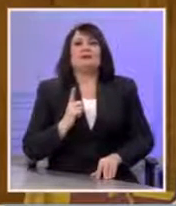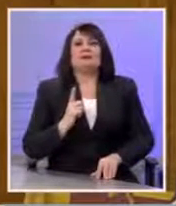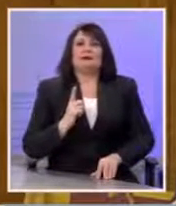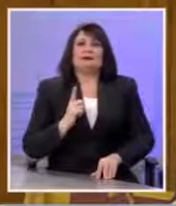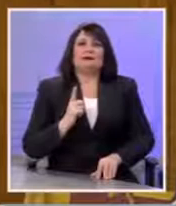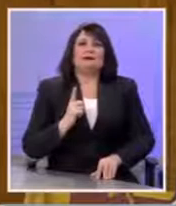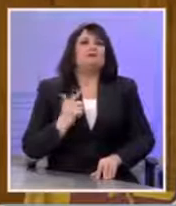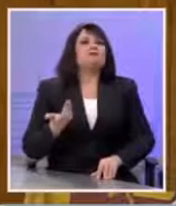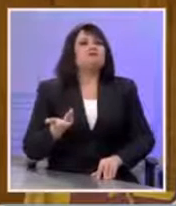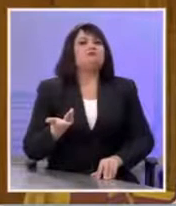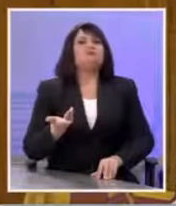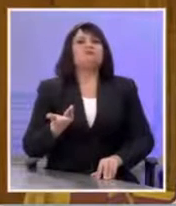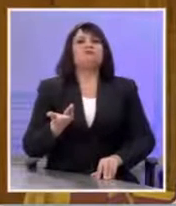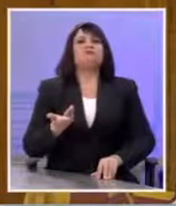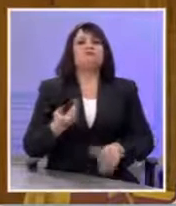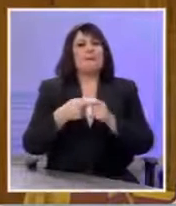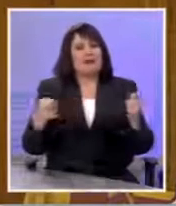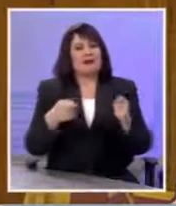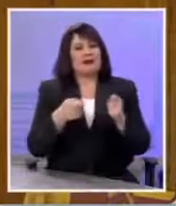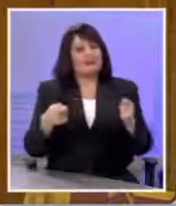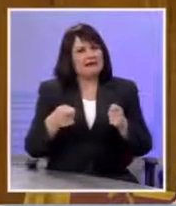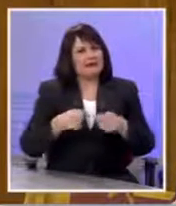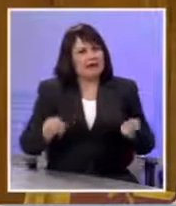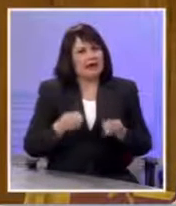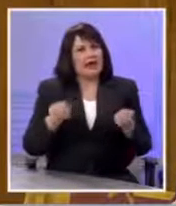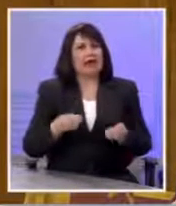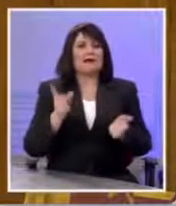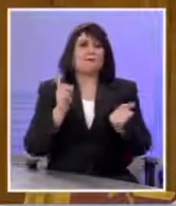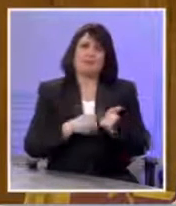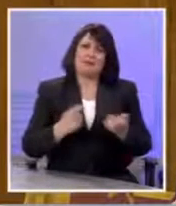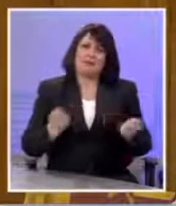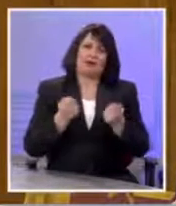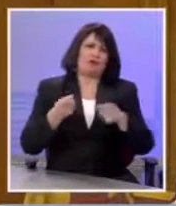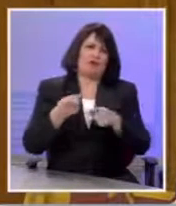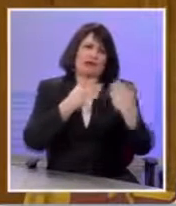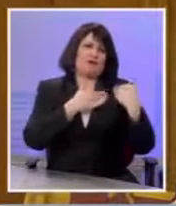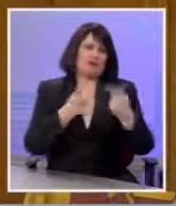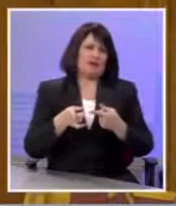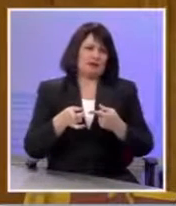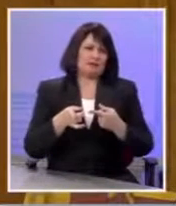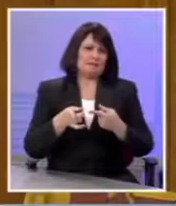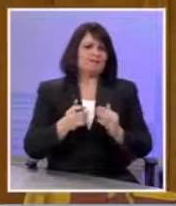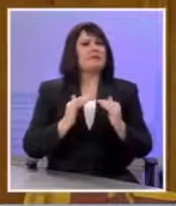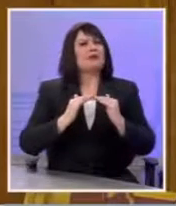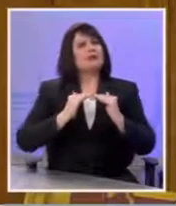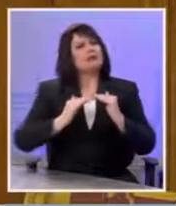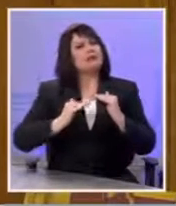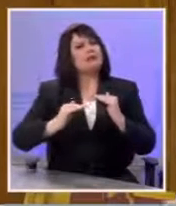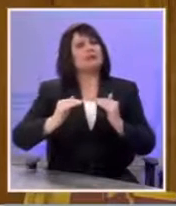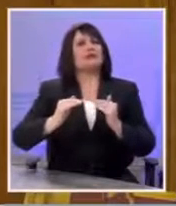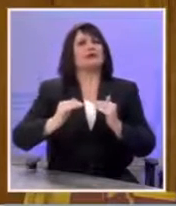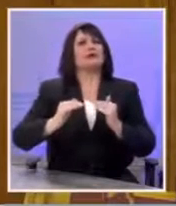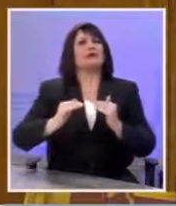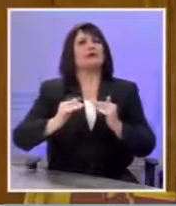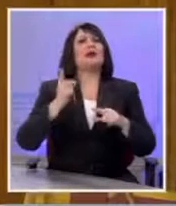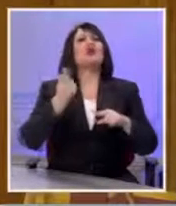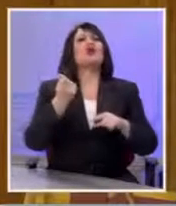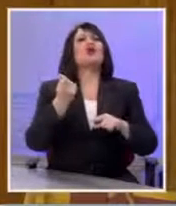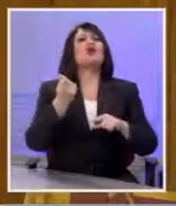να προβεί σε εκείνα τα μέτρα τα οποία πρέπει να προβεί για να ομαλοποιηθεί η χρηματοδότηση της οικονομίας.